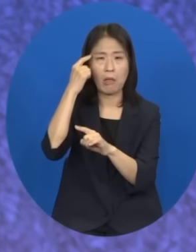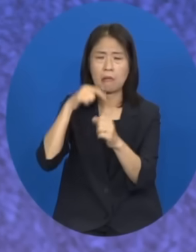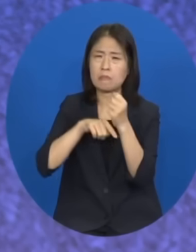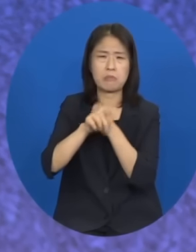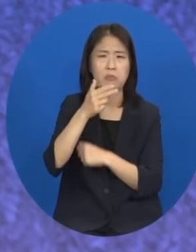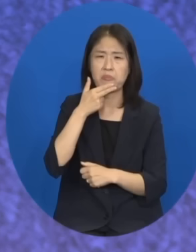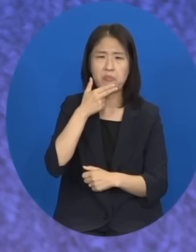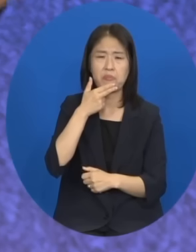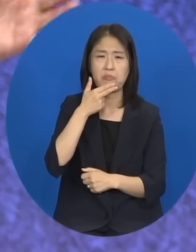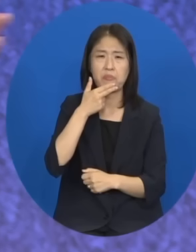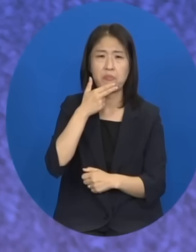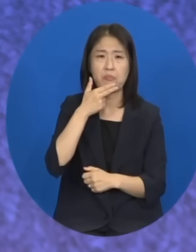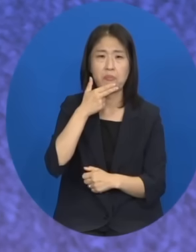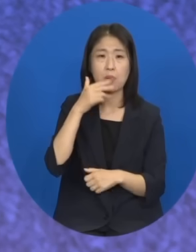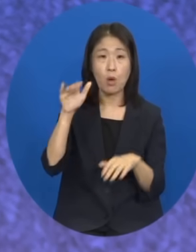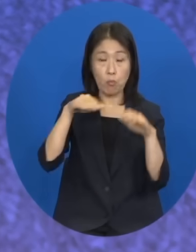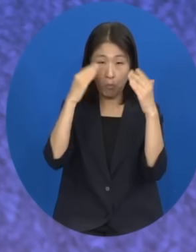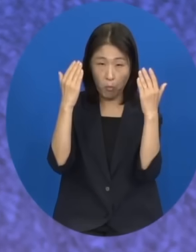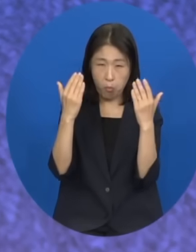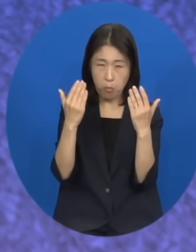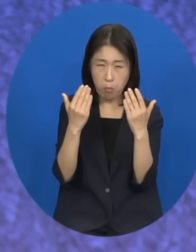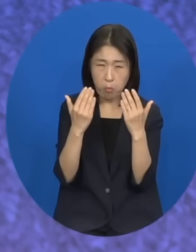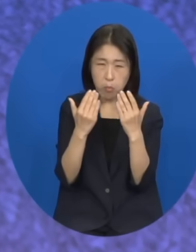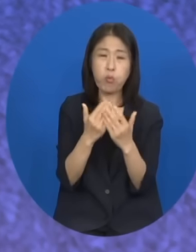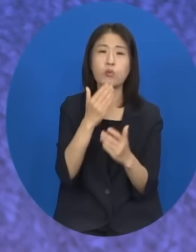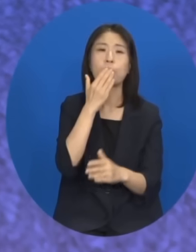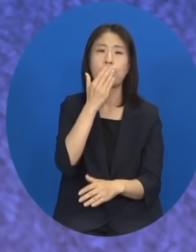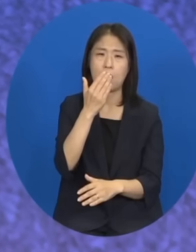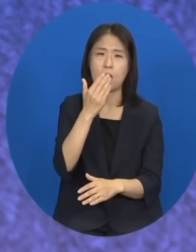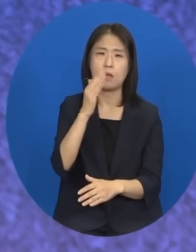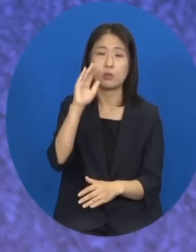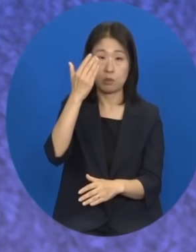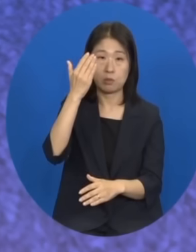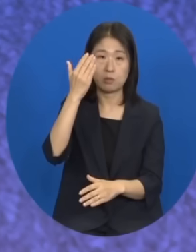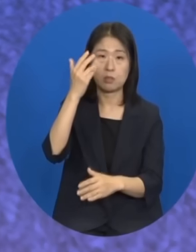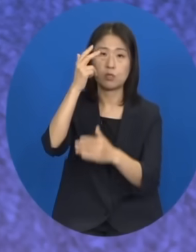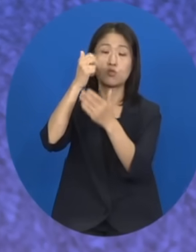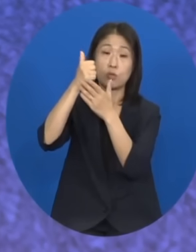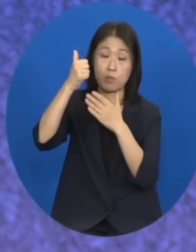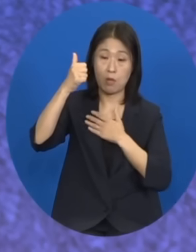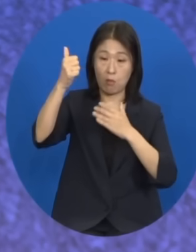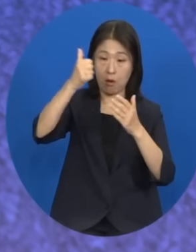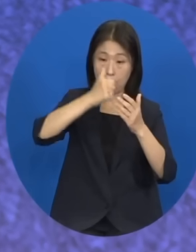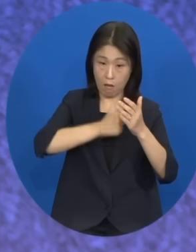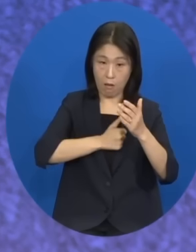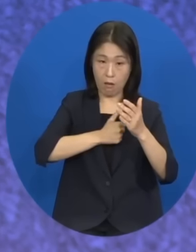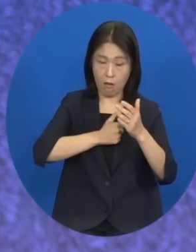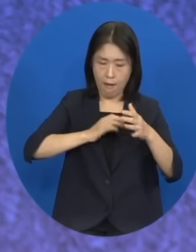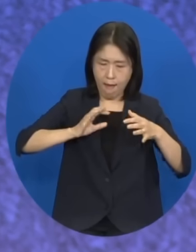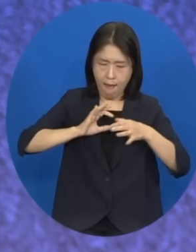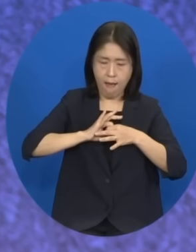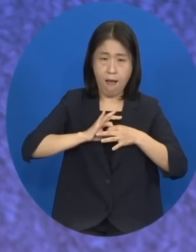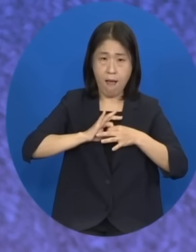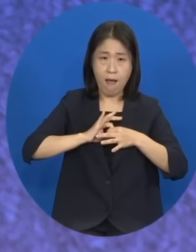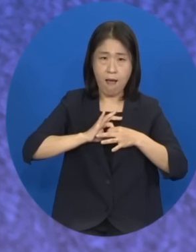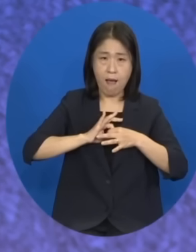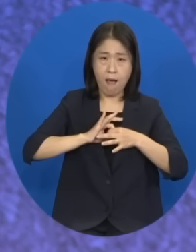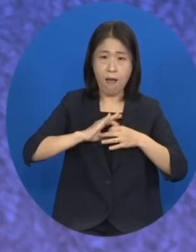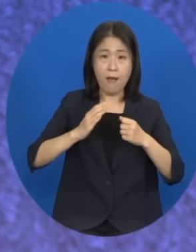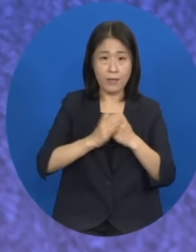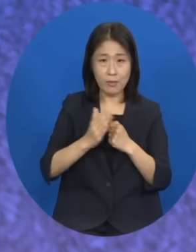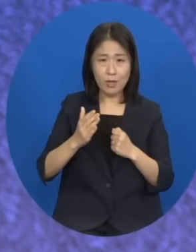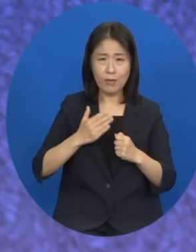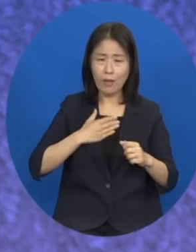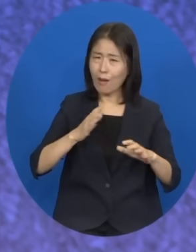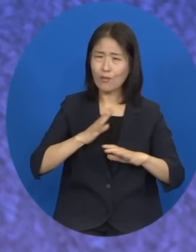그 모든 것이 되시는 예수님이 여러분과 같이 계신데 무엇을 두려워하고 염려함으로